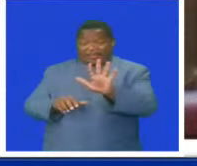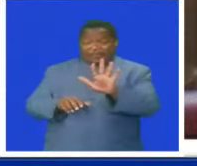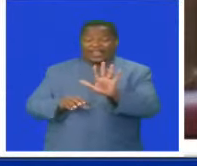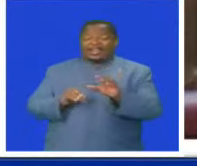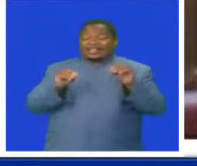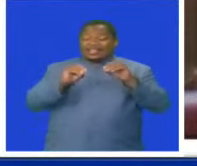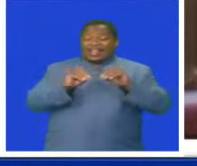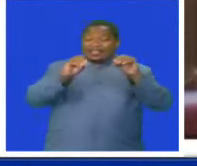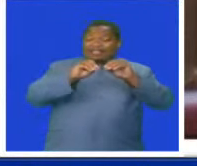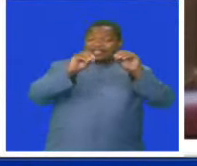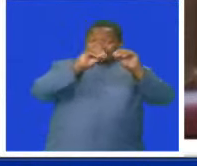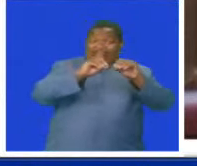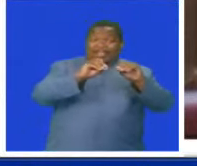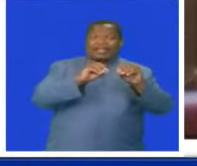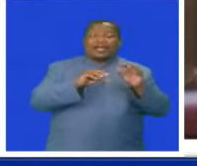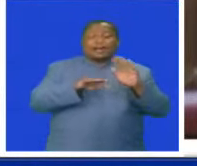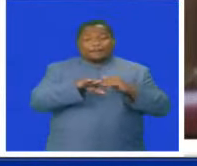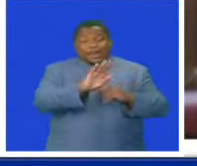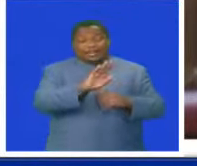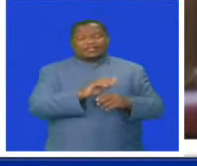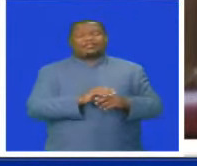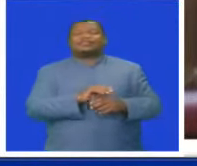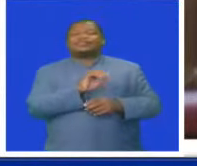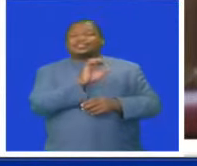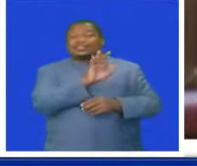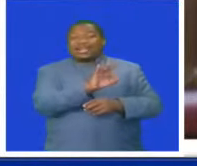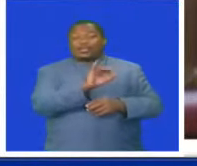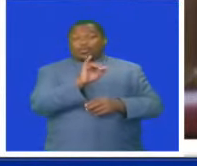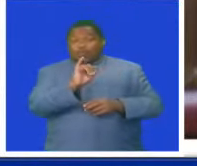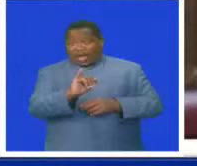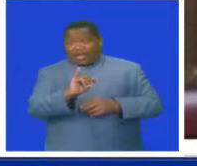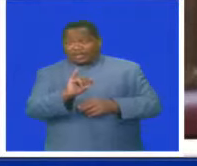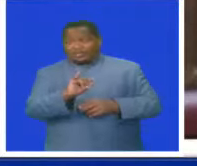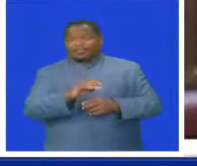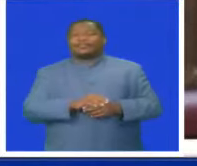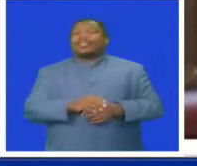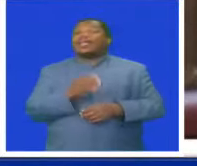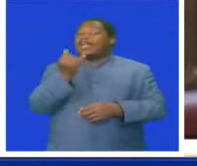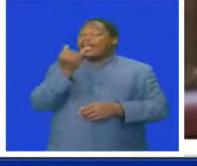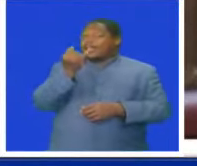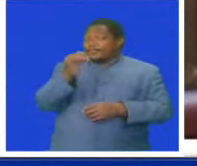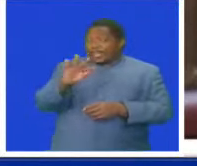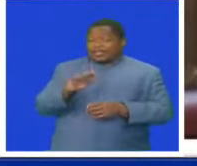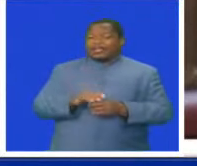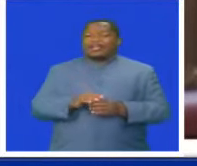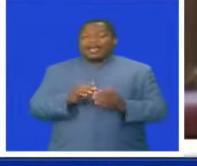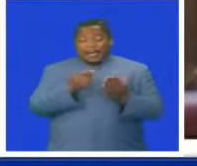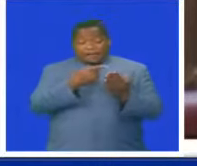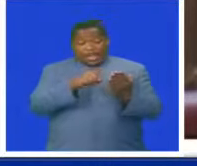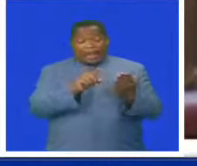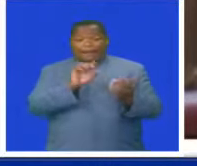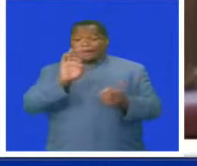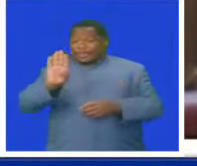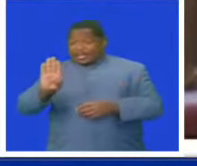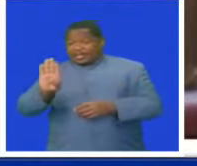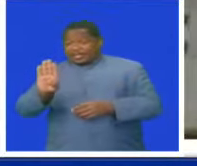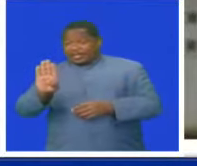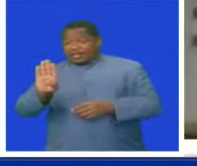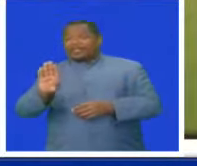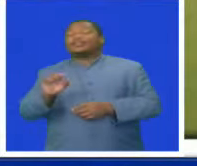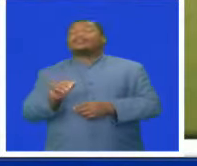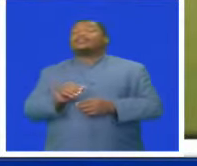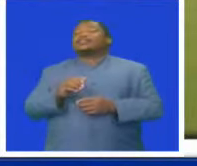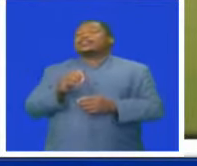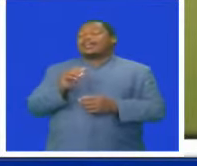B nangathi B uba ng 7 labo B bakhona bang 5 that is 35 7 times